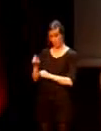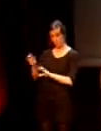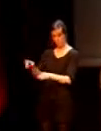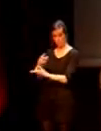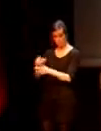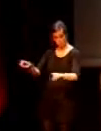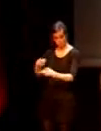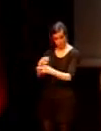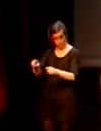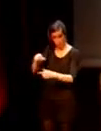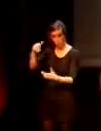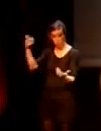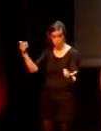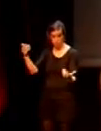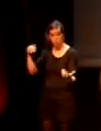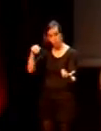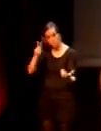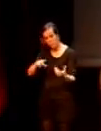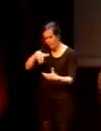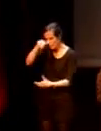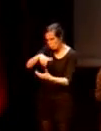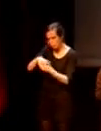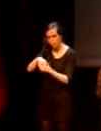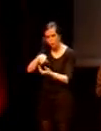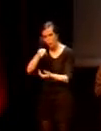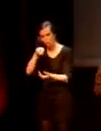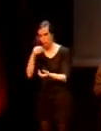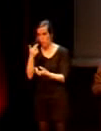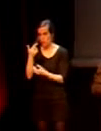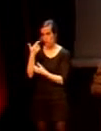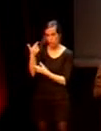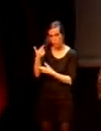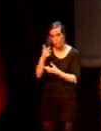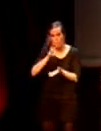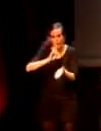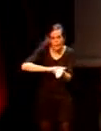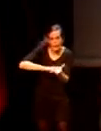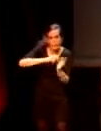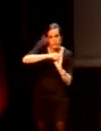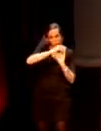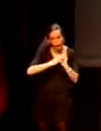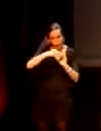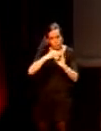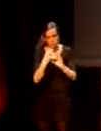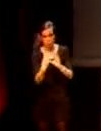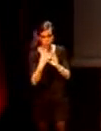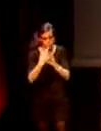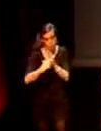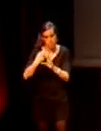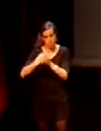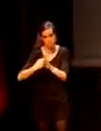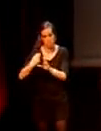deux thèmes en fait qui se répètent, mais c'est incroyable d'avoir quelque chose d'aussi génial. Et certains pensent que